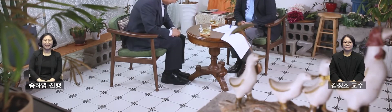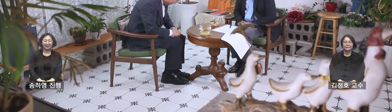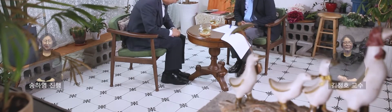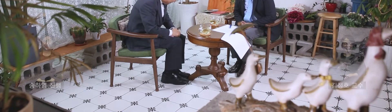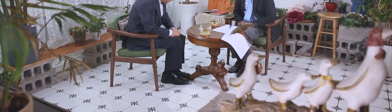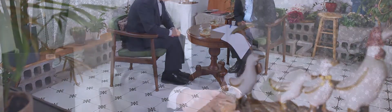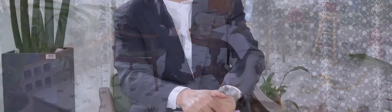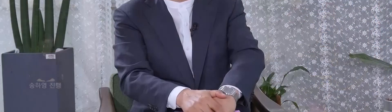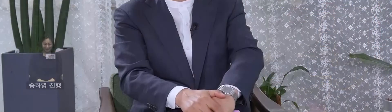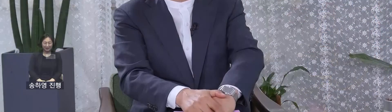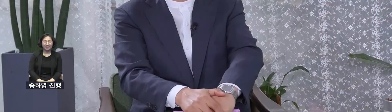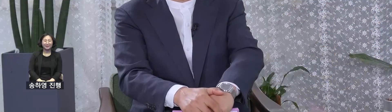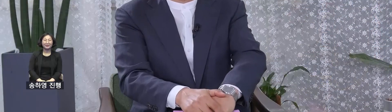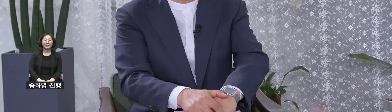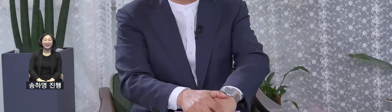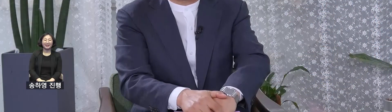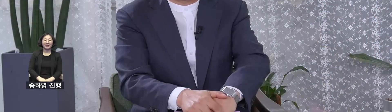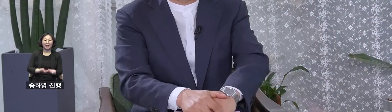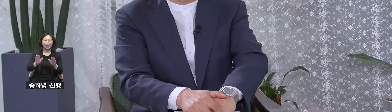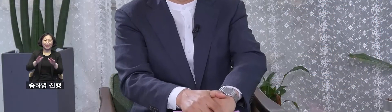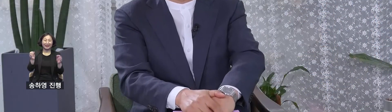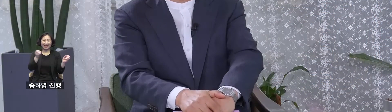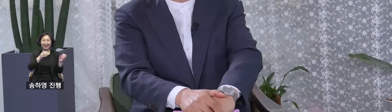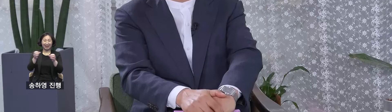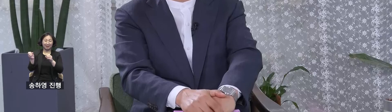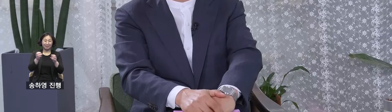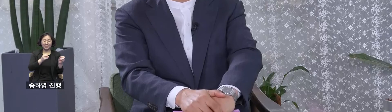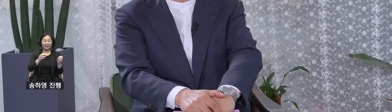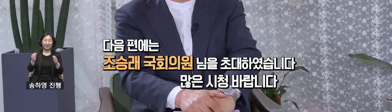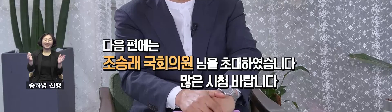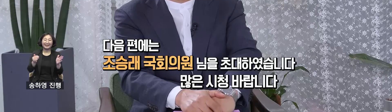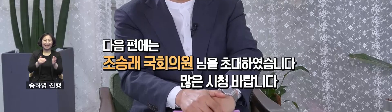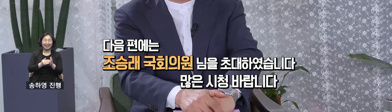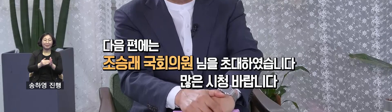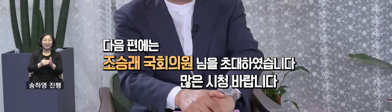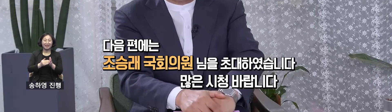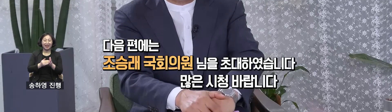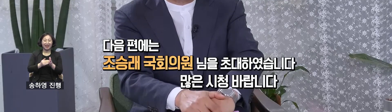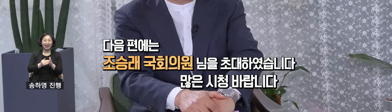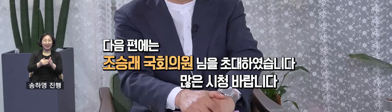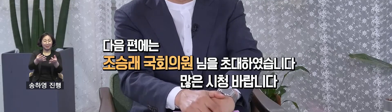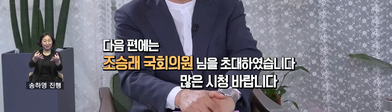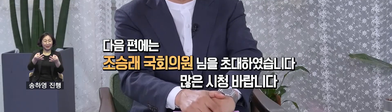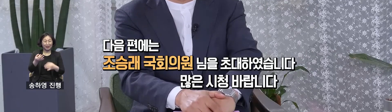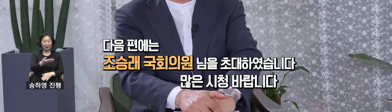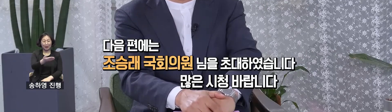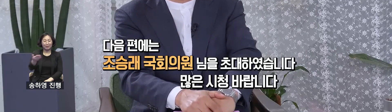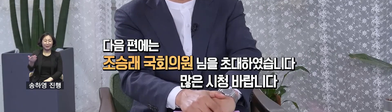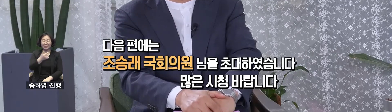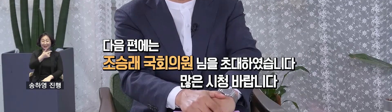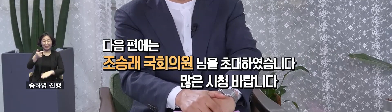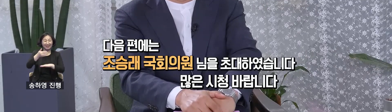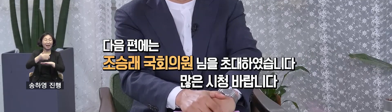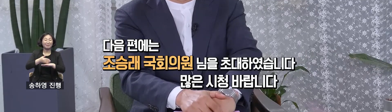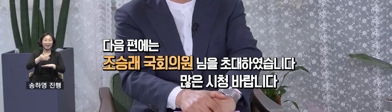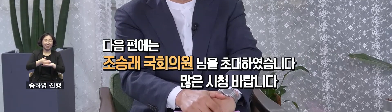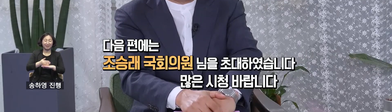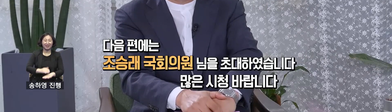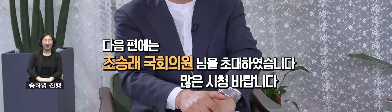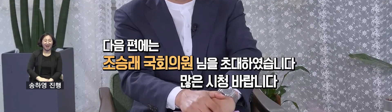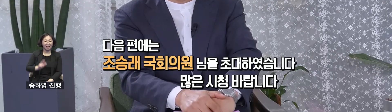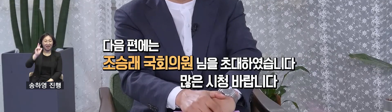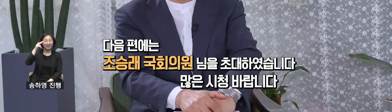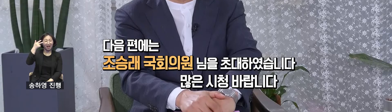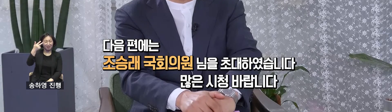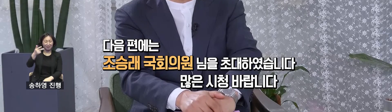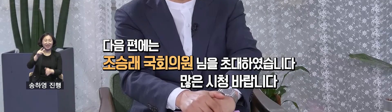고맙습니다. 감사합니다. 송아영의 사람과 세상 오늘 대담은 여기까지입니다. 함께해 주신 시청자 여러분 대단히 감사합니다.